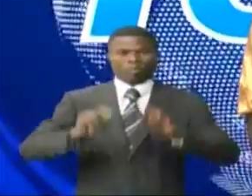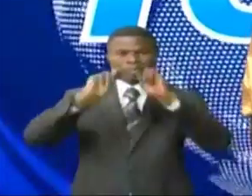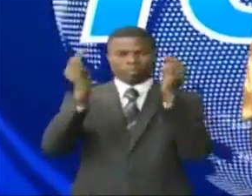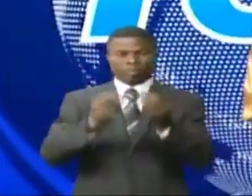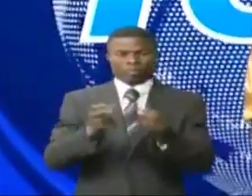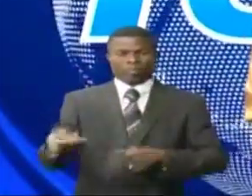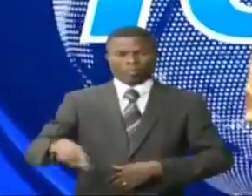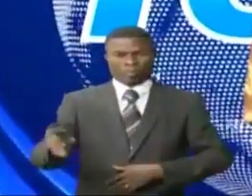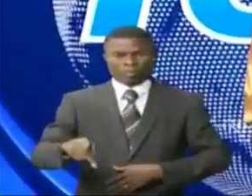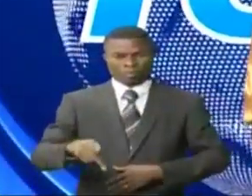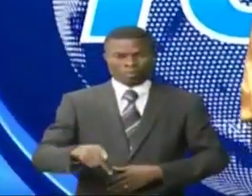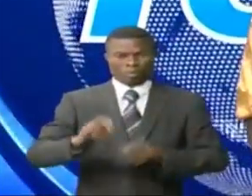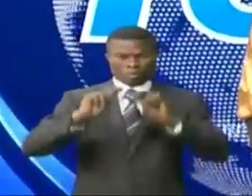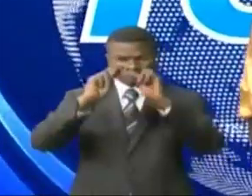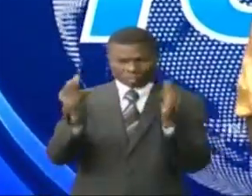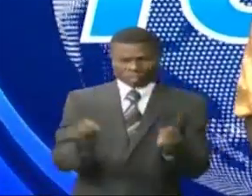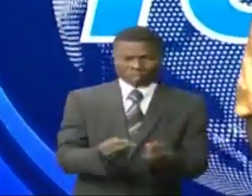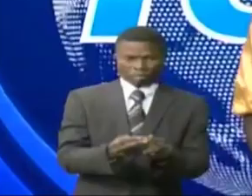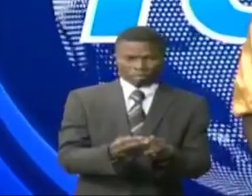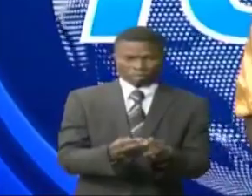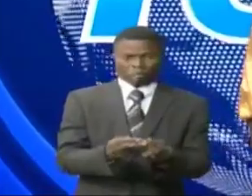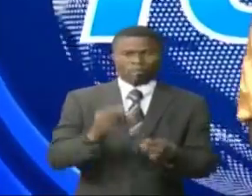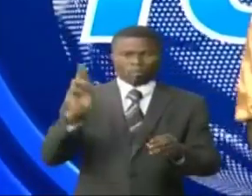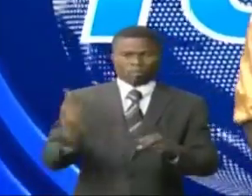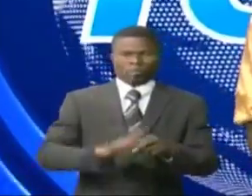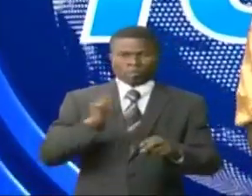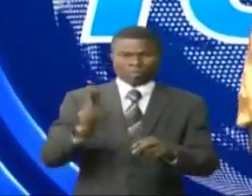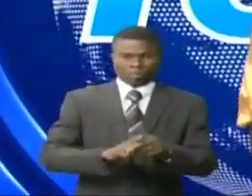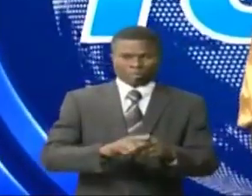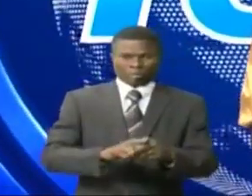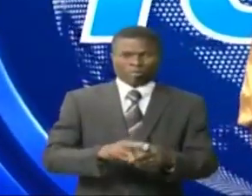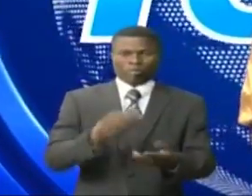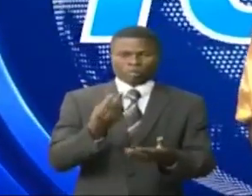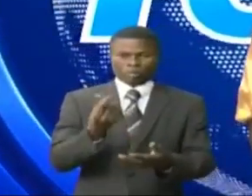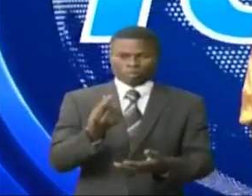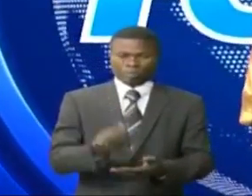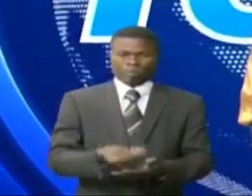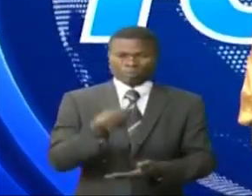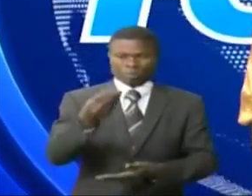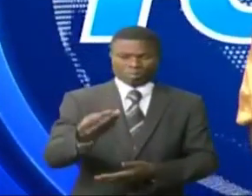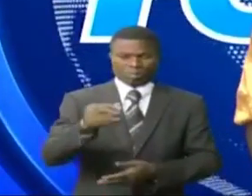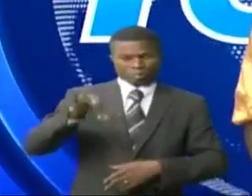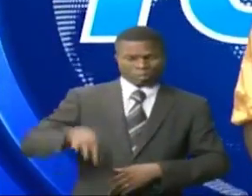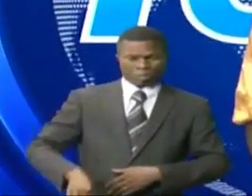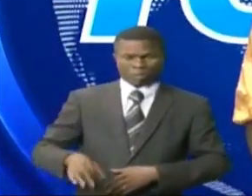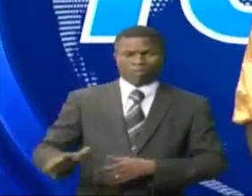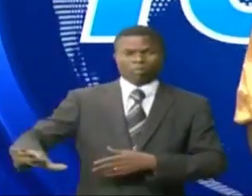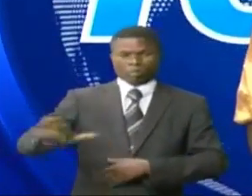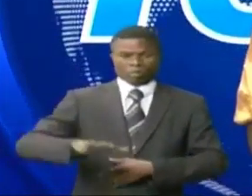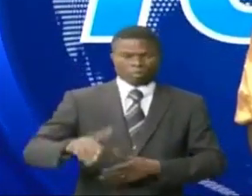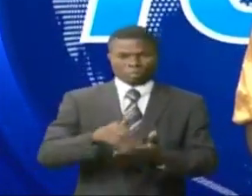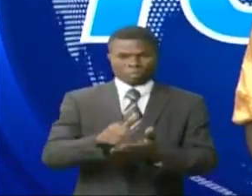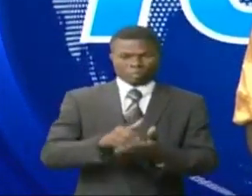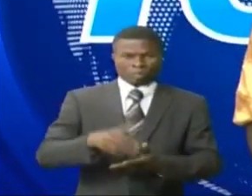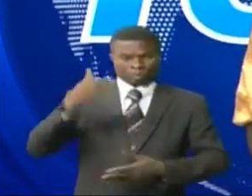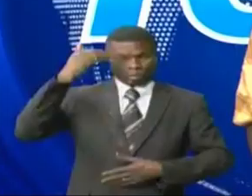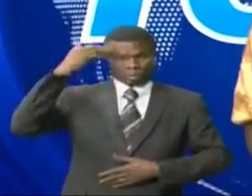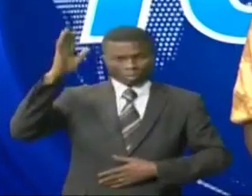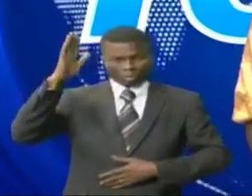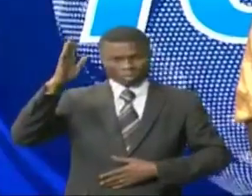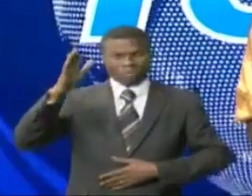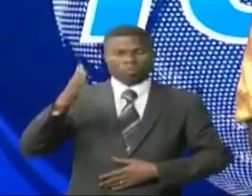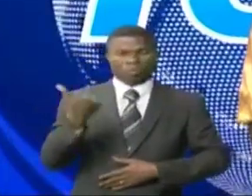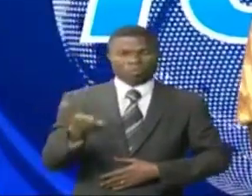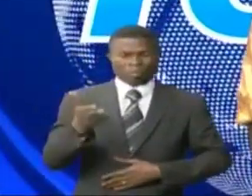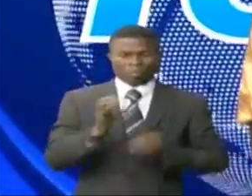provinciale de la cellule d'exécution des financements en faveur des États fragiles de Mbandaka à